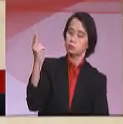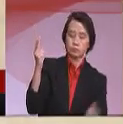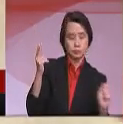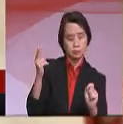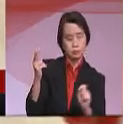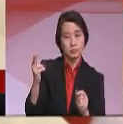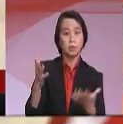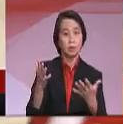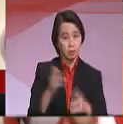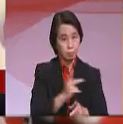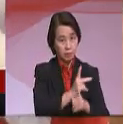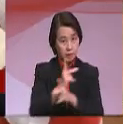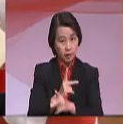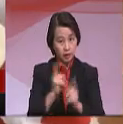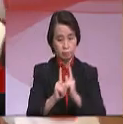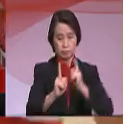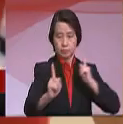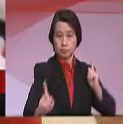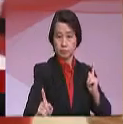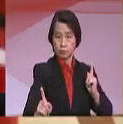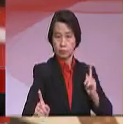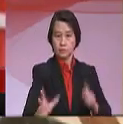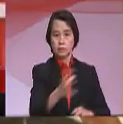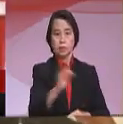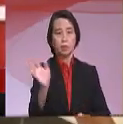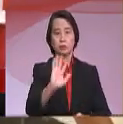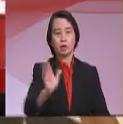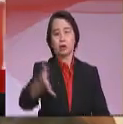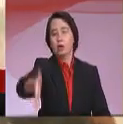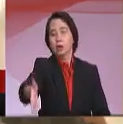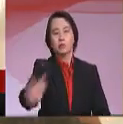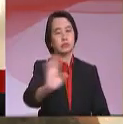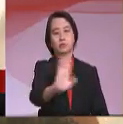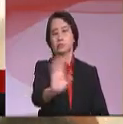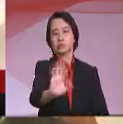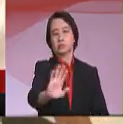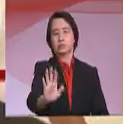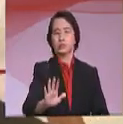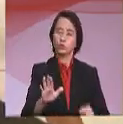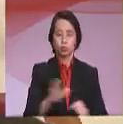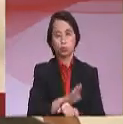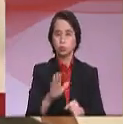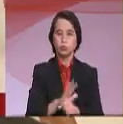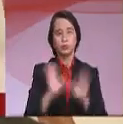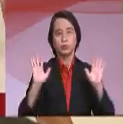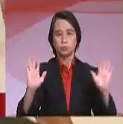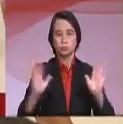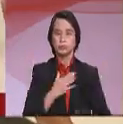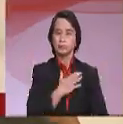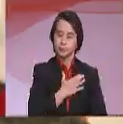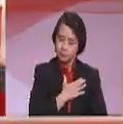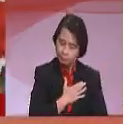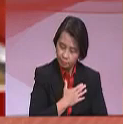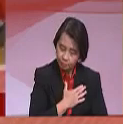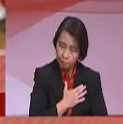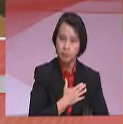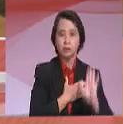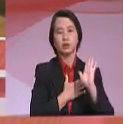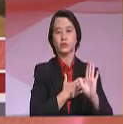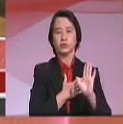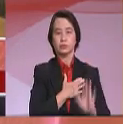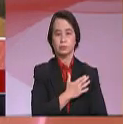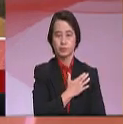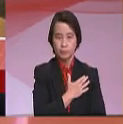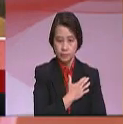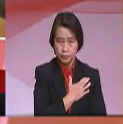jaga penjarakan fizikal dan tidak perlulah bersalaman. Cukuplah sekadar tunduk dan letak